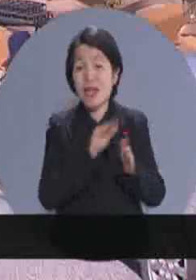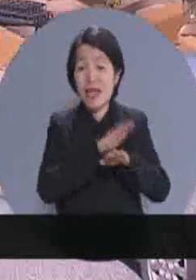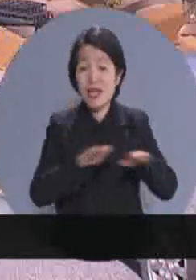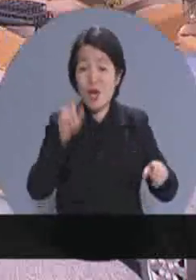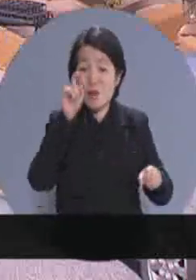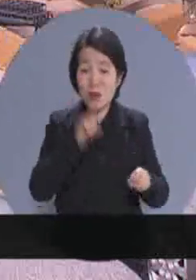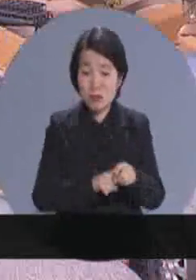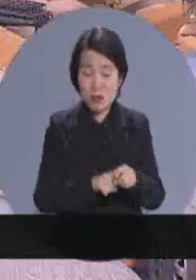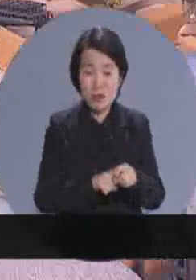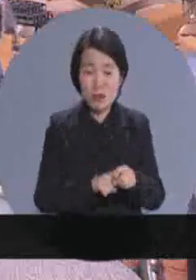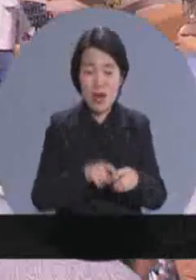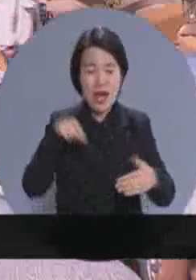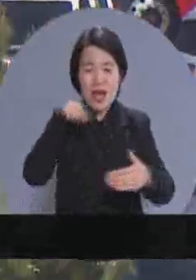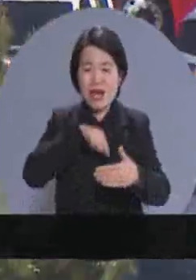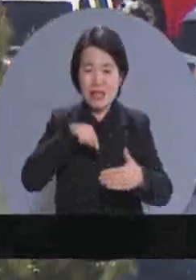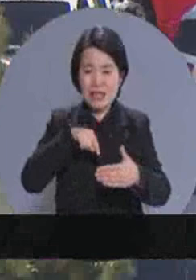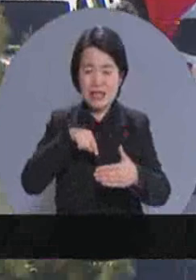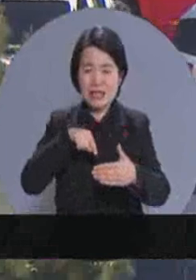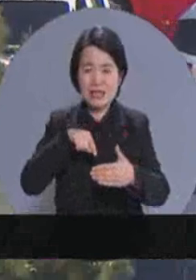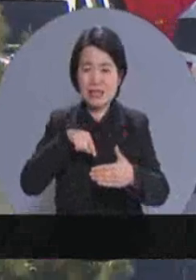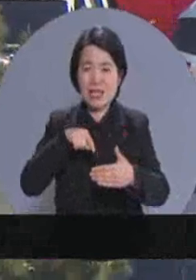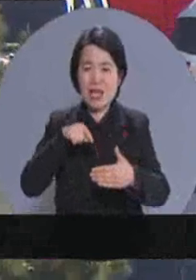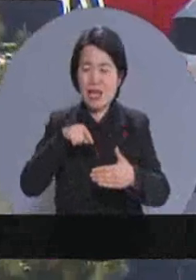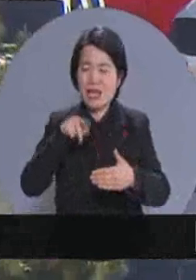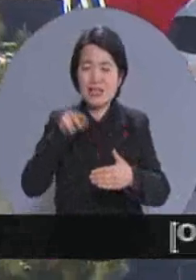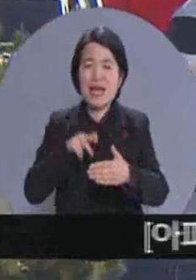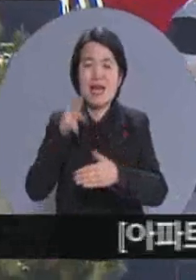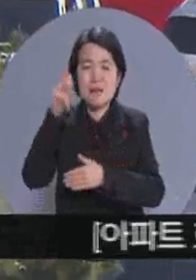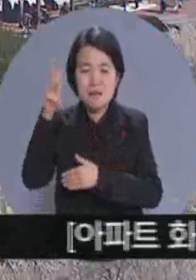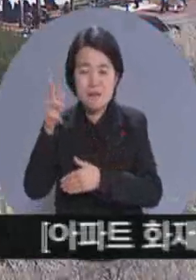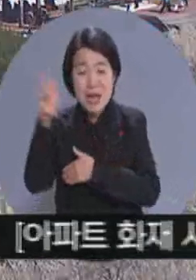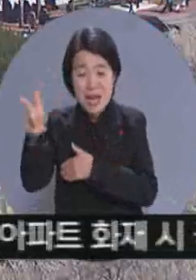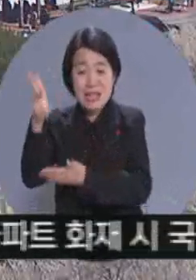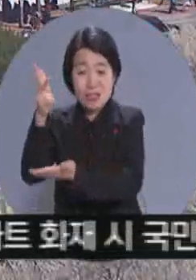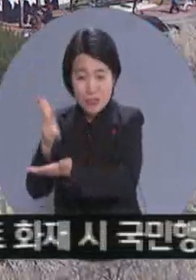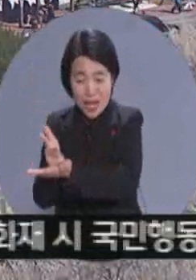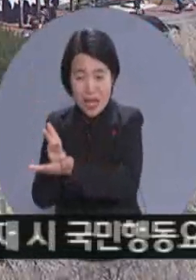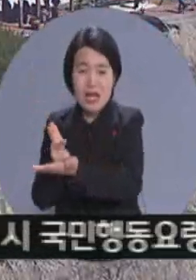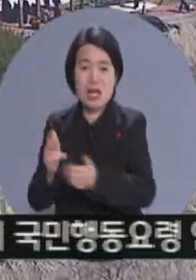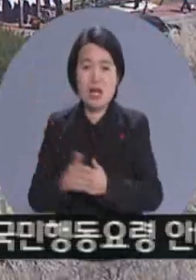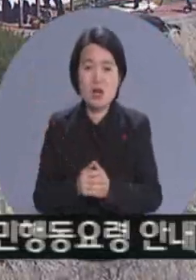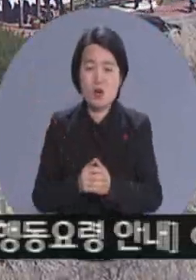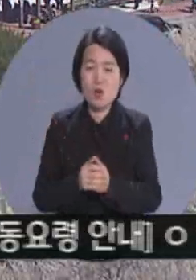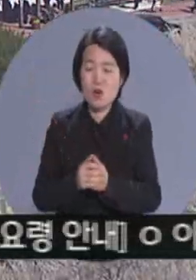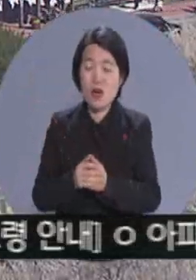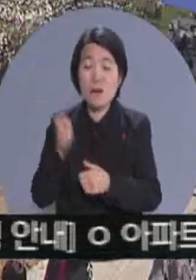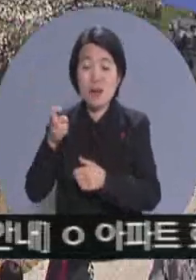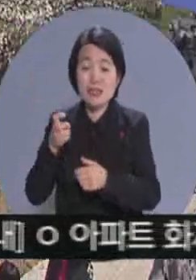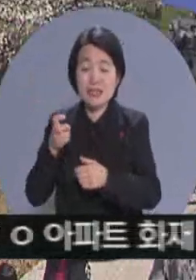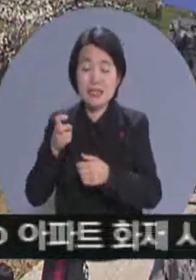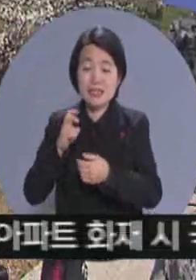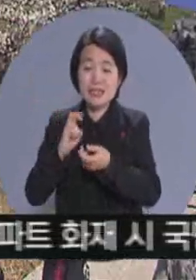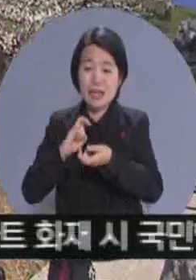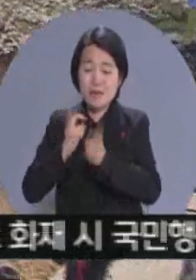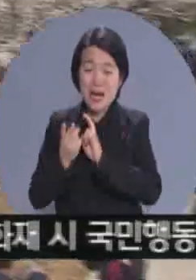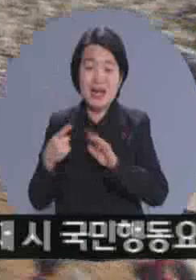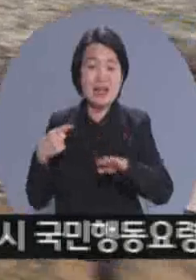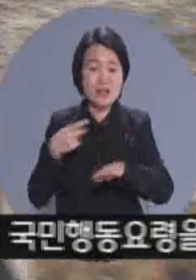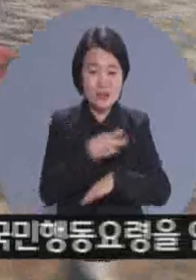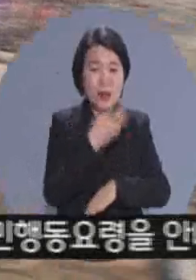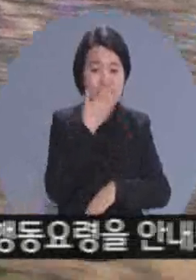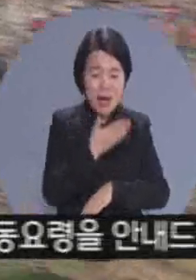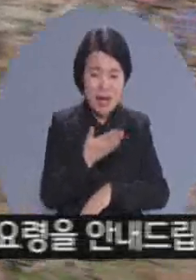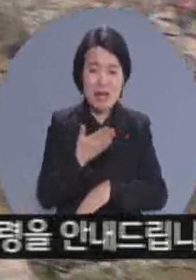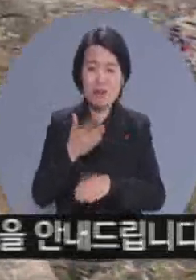축제장내 차없는거리 운영과 셔틀 버스 구간 확대 주차장 추가 확보도 추진합니다 광양시는 특히